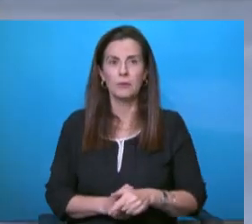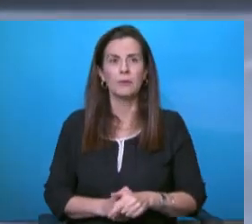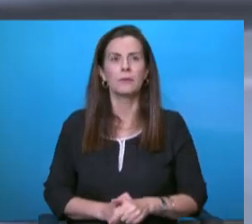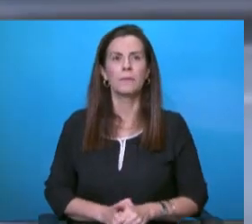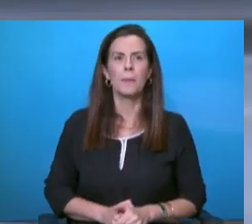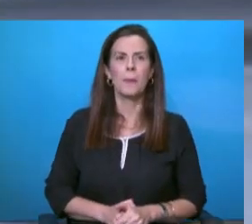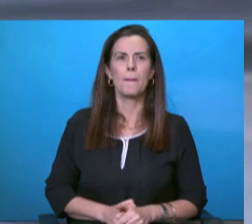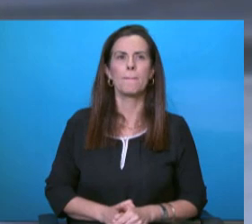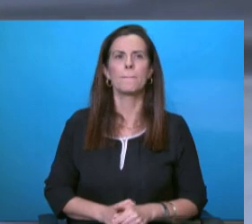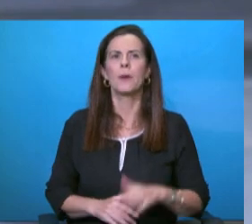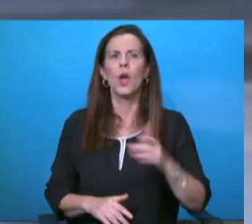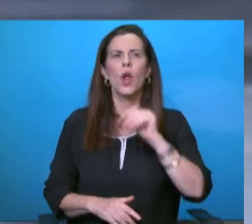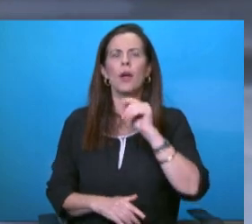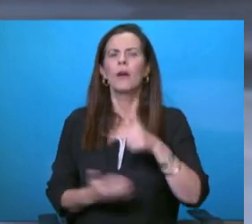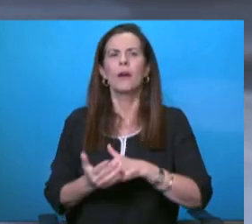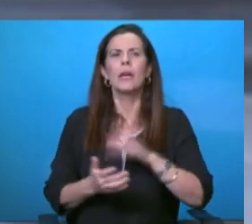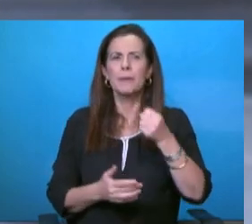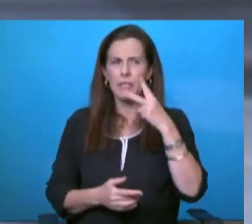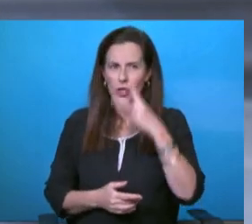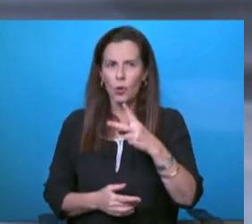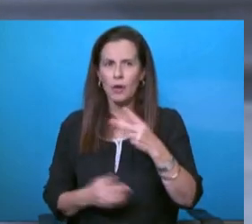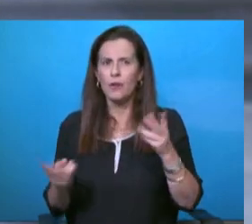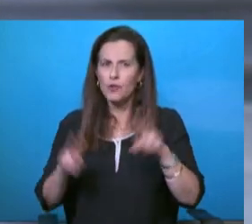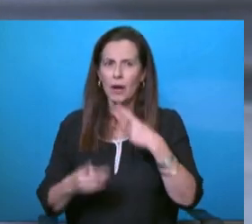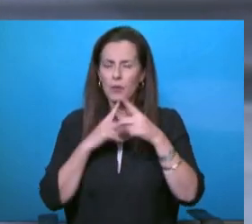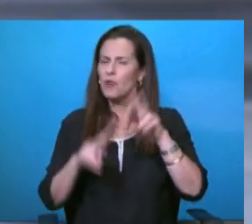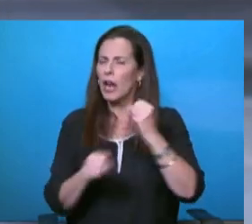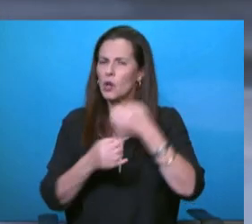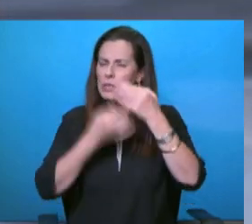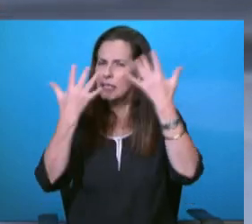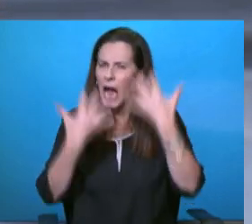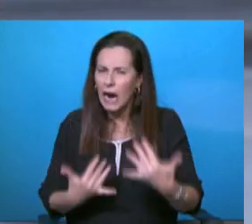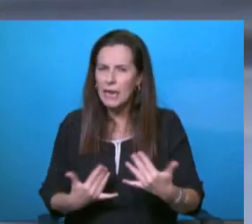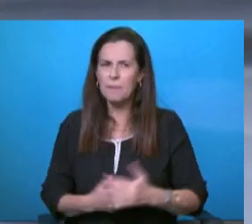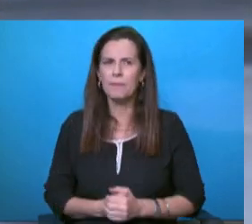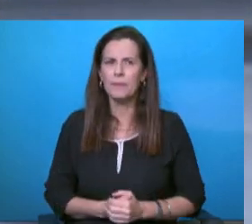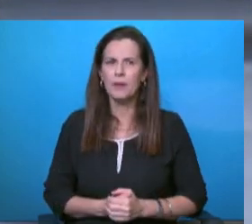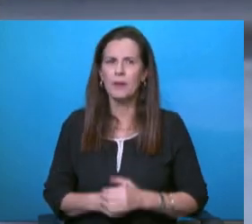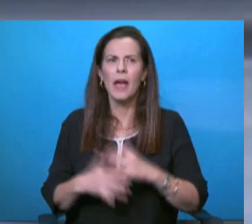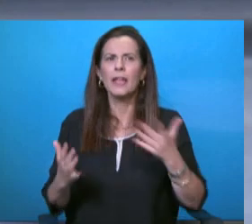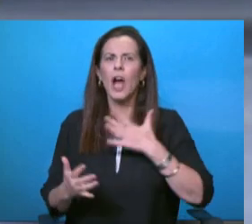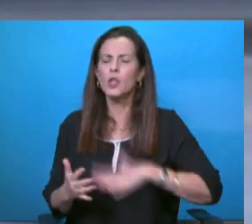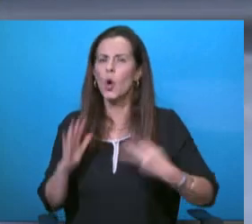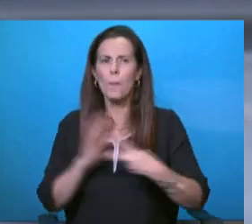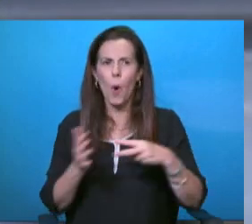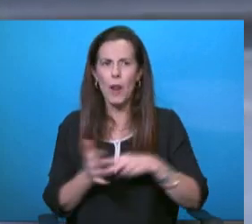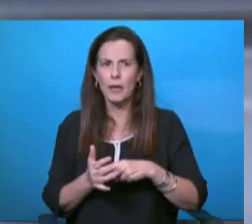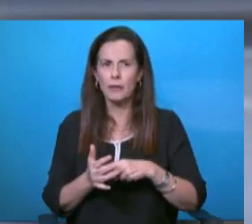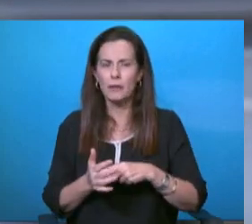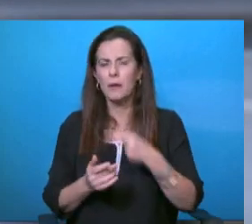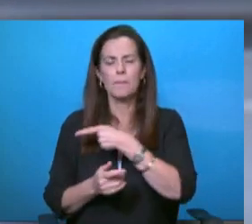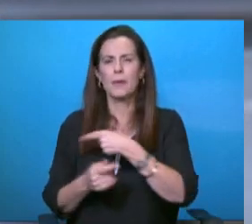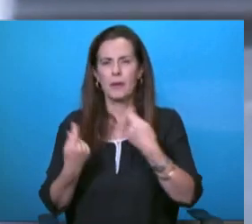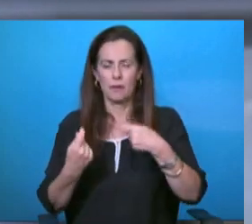appetite for that at this moment. If you look at, you can speak, you can do your own polling, and there's no political appetite from it from the standpoint